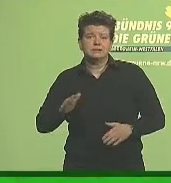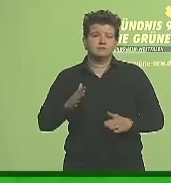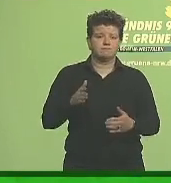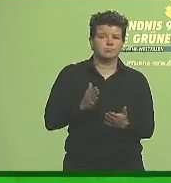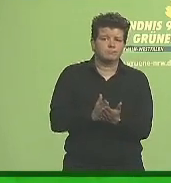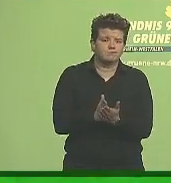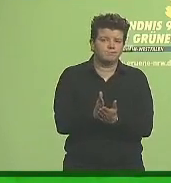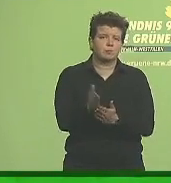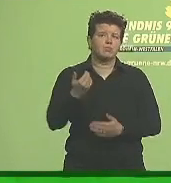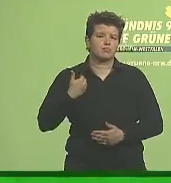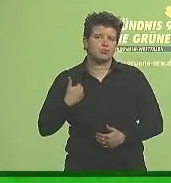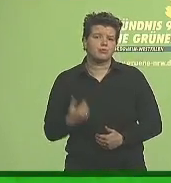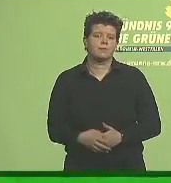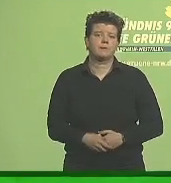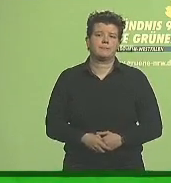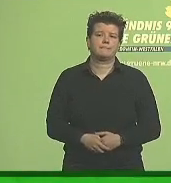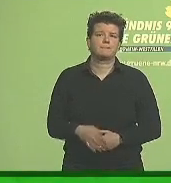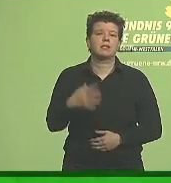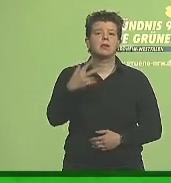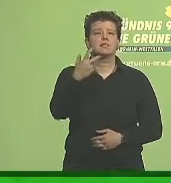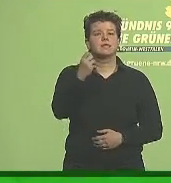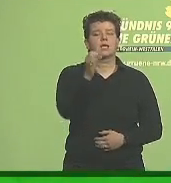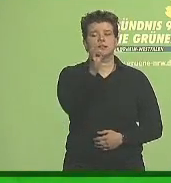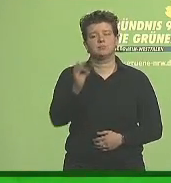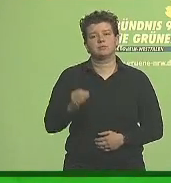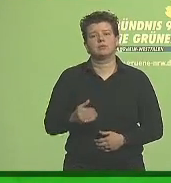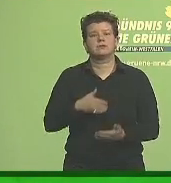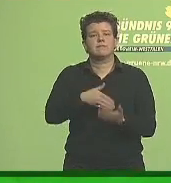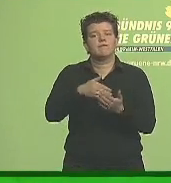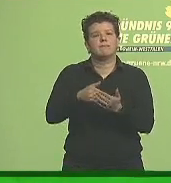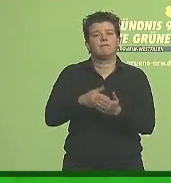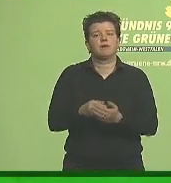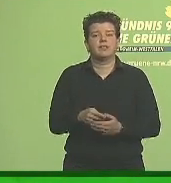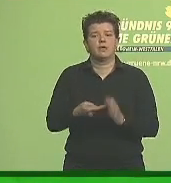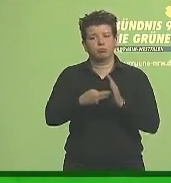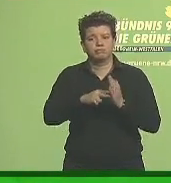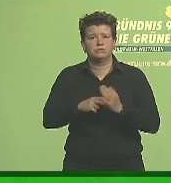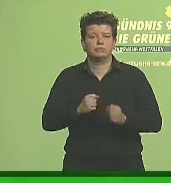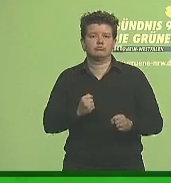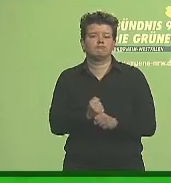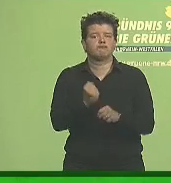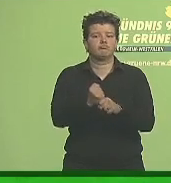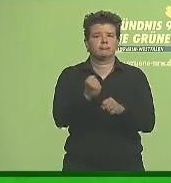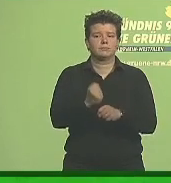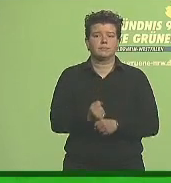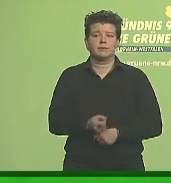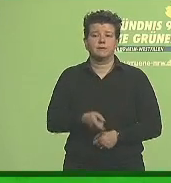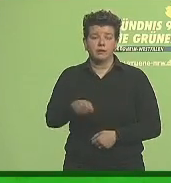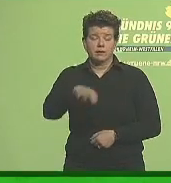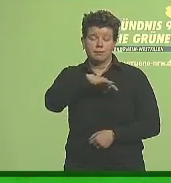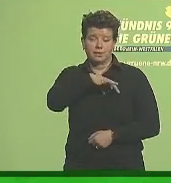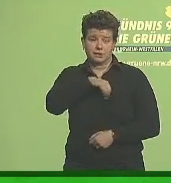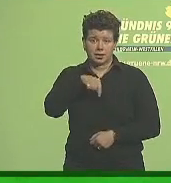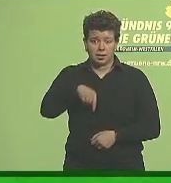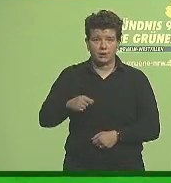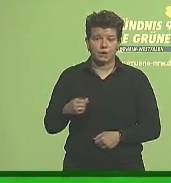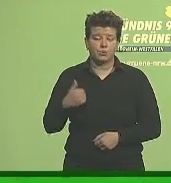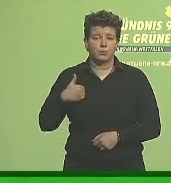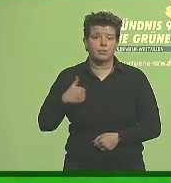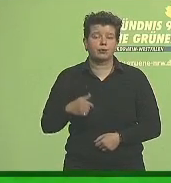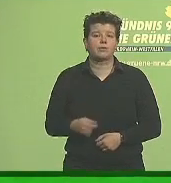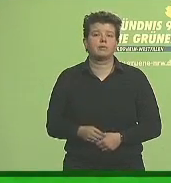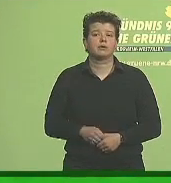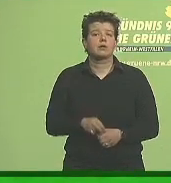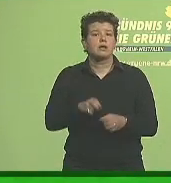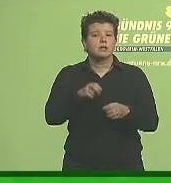gescheut. 30% schaffen wir mit einer Weiter-so-Politik und das kann nicht unser Anspruch sein. Wir Grünen sind die Doch-Partei. Alle anderen haben gesagt,